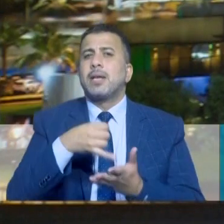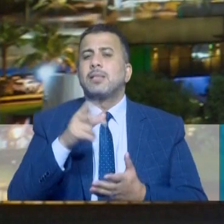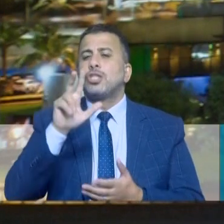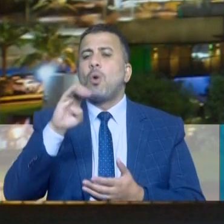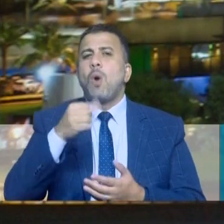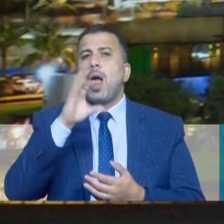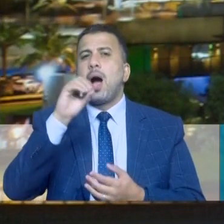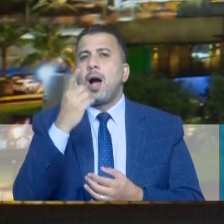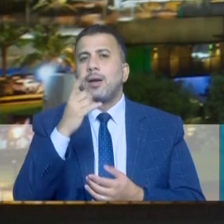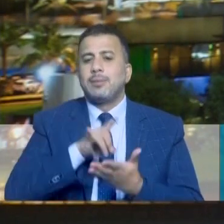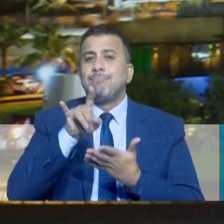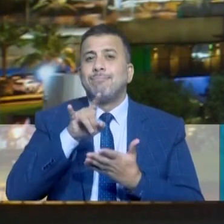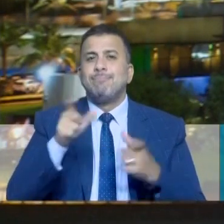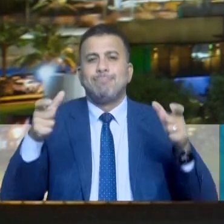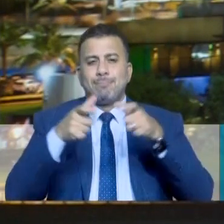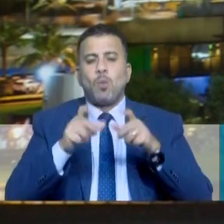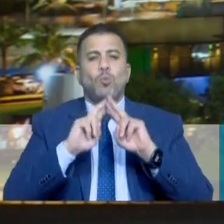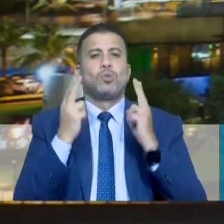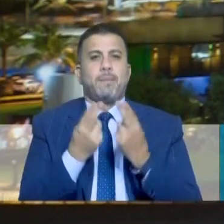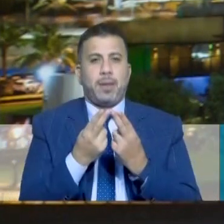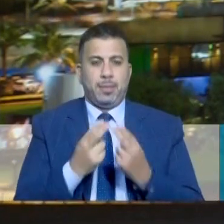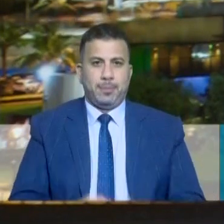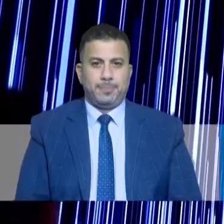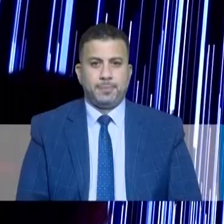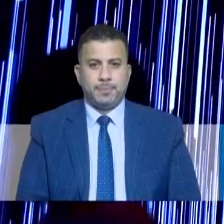في مركز الجواهر للمناسبات والمؤتمرات